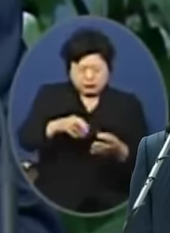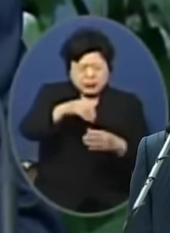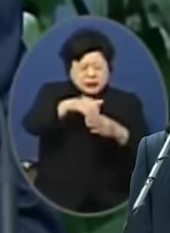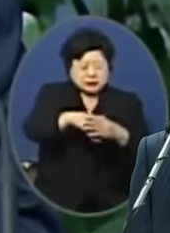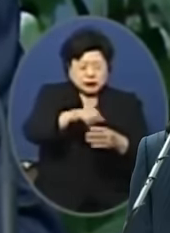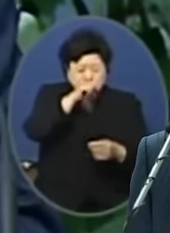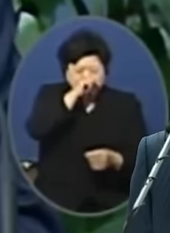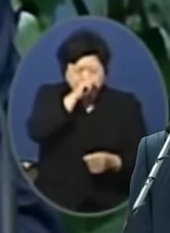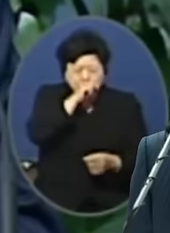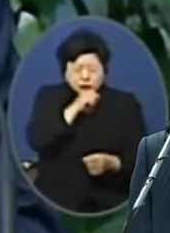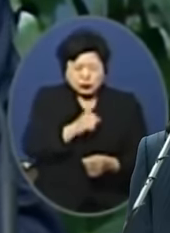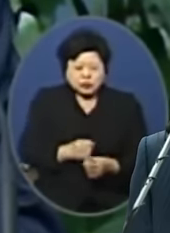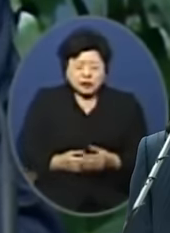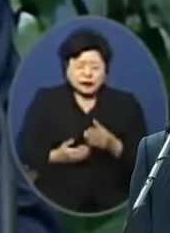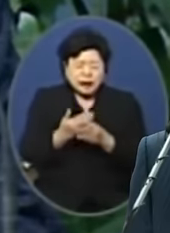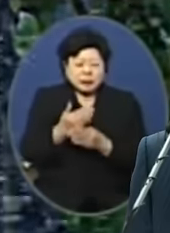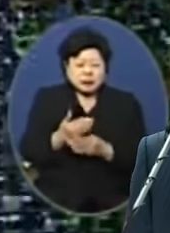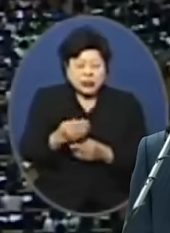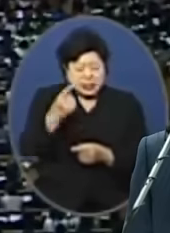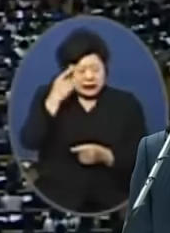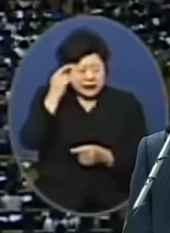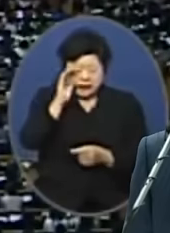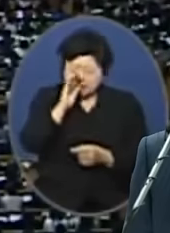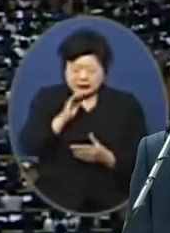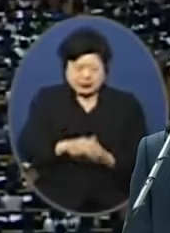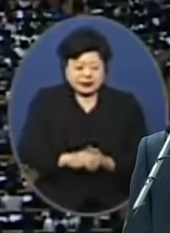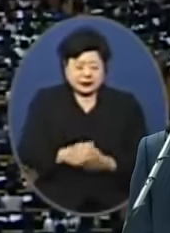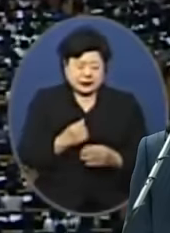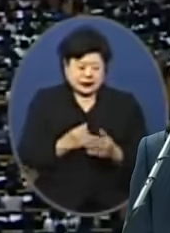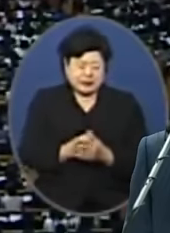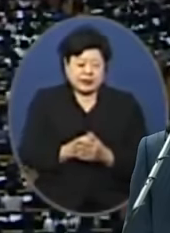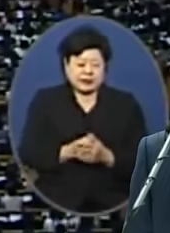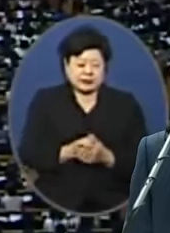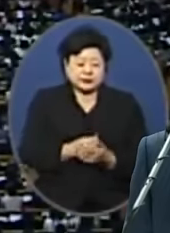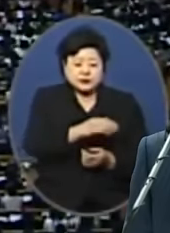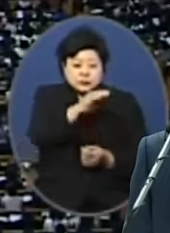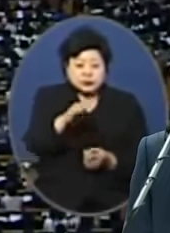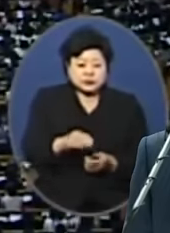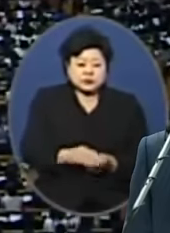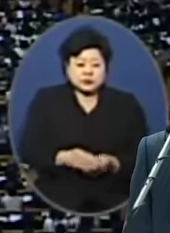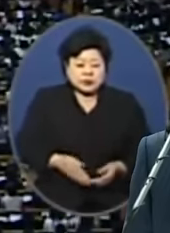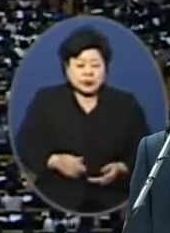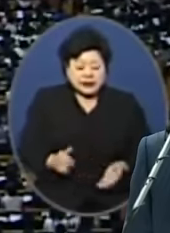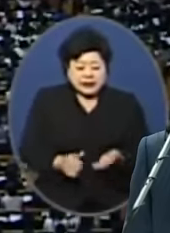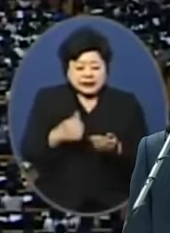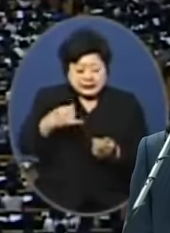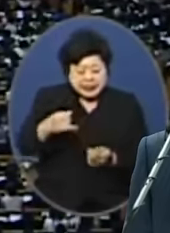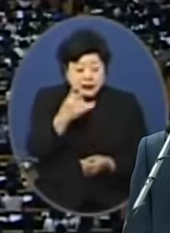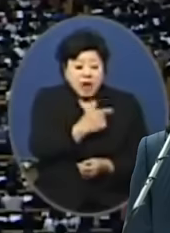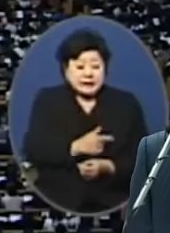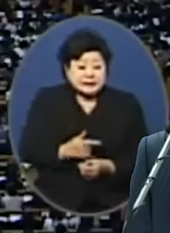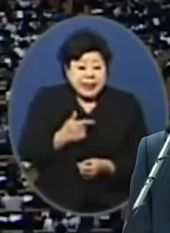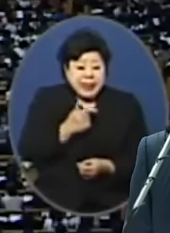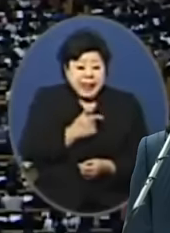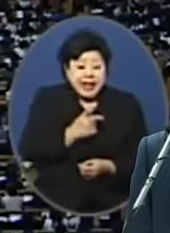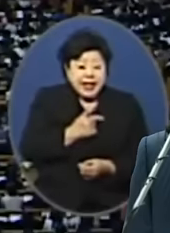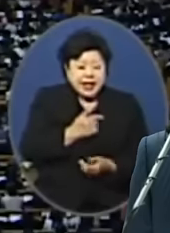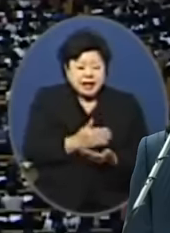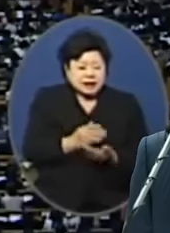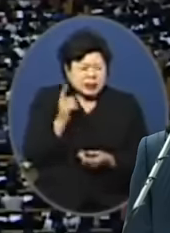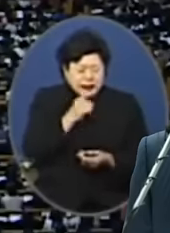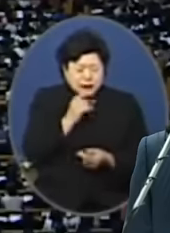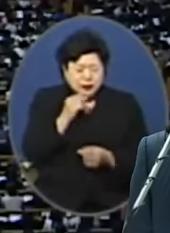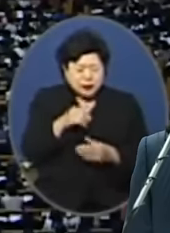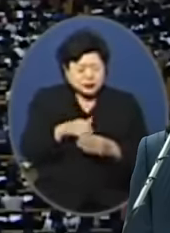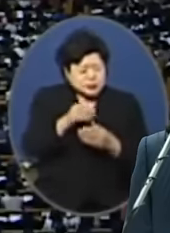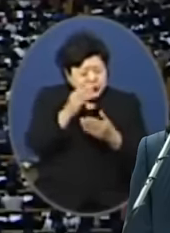좋은 씨앗이 맺어질 것이라고 생각하면 안 되는 것입니다. 그렇기 때문에 우리는 우리 기르는 자녀들의 가슴 속에 온갖 잡초를